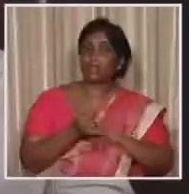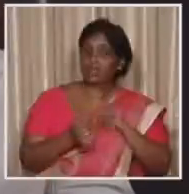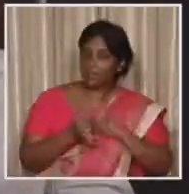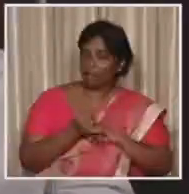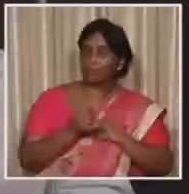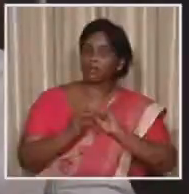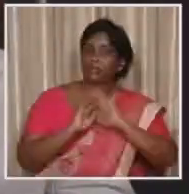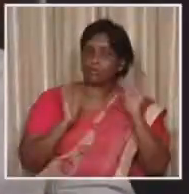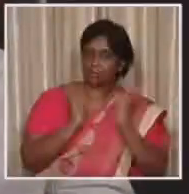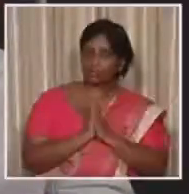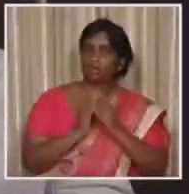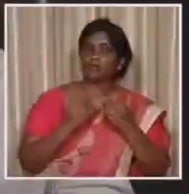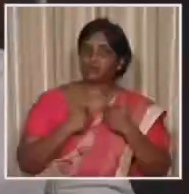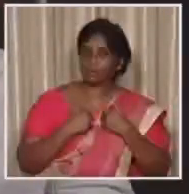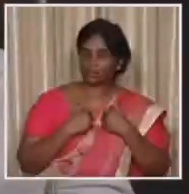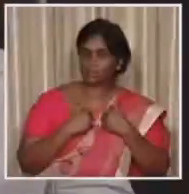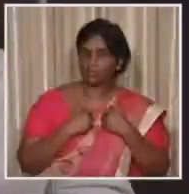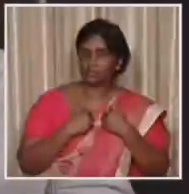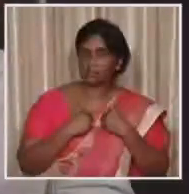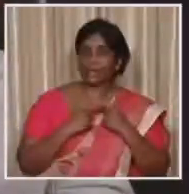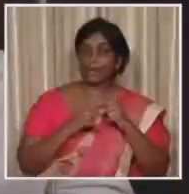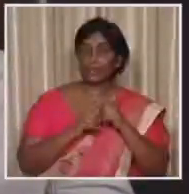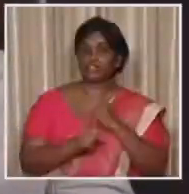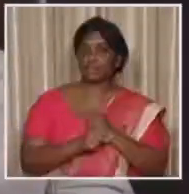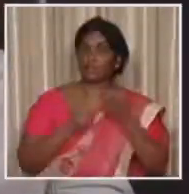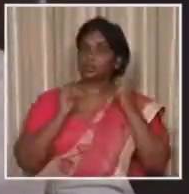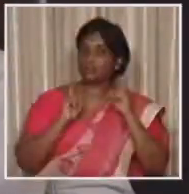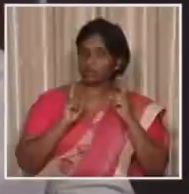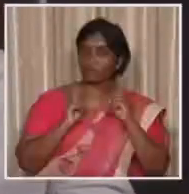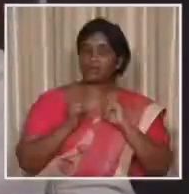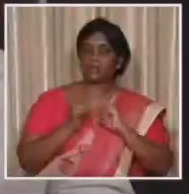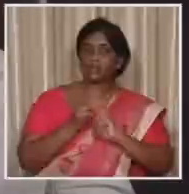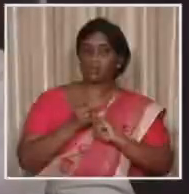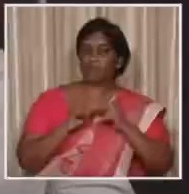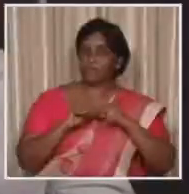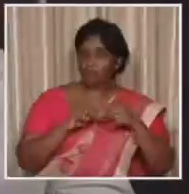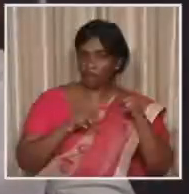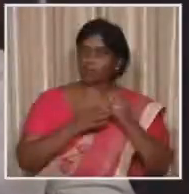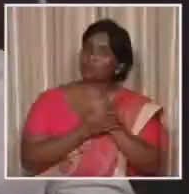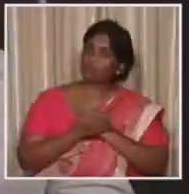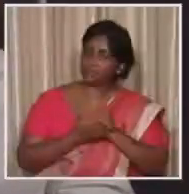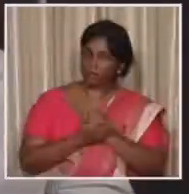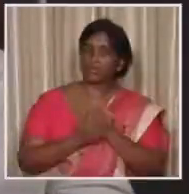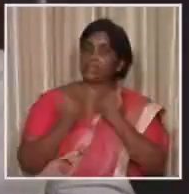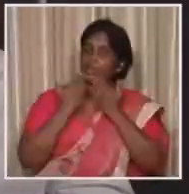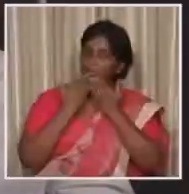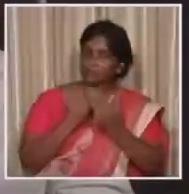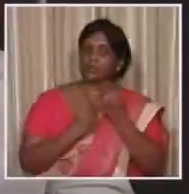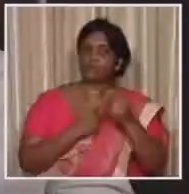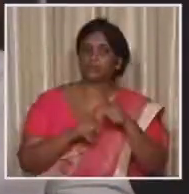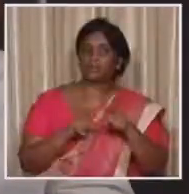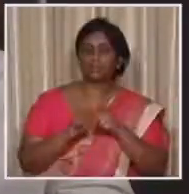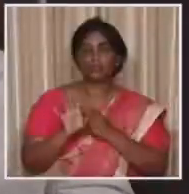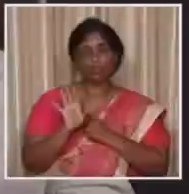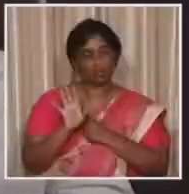ලේකම්තුමාට ඇතුළුව Ape Director General Sports, Shamal Fernando Metumaturu, Siru Denata, Stuti Praname, Pudakarna Game,